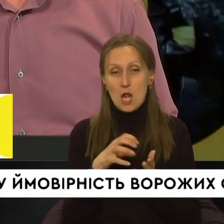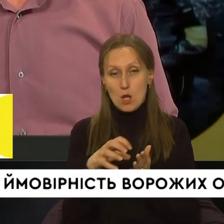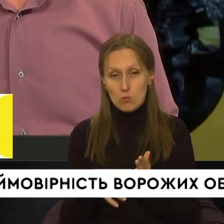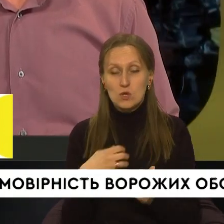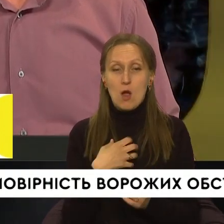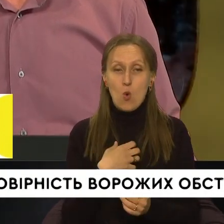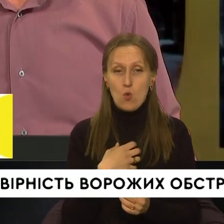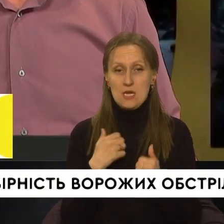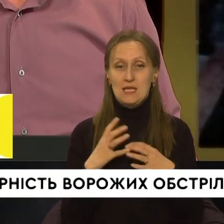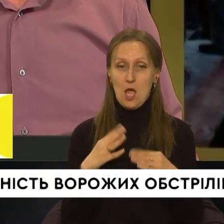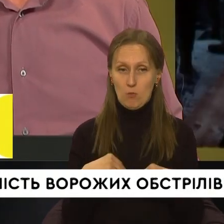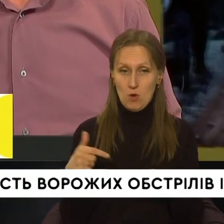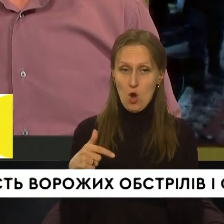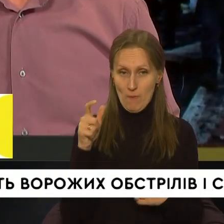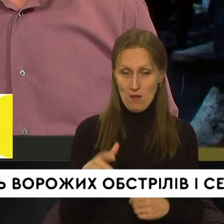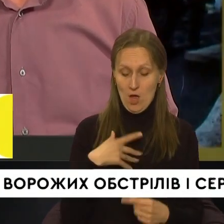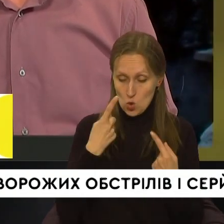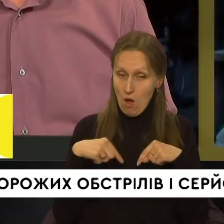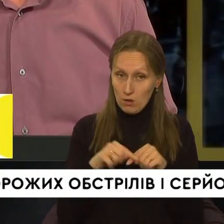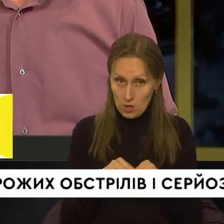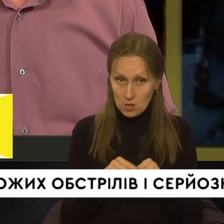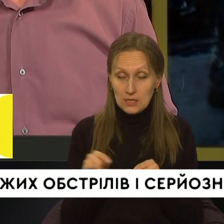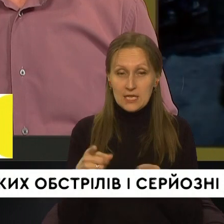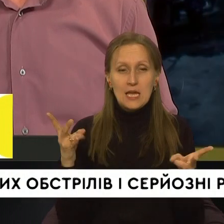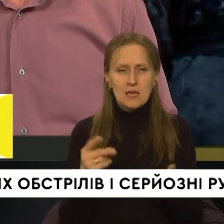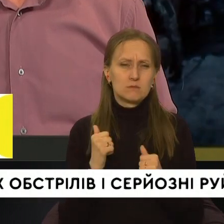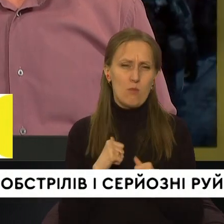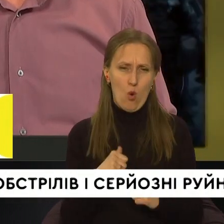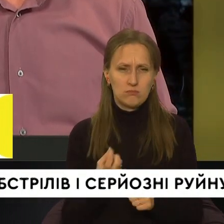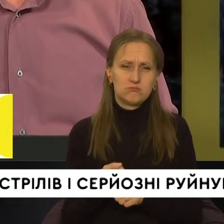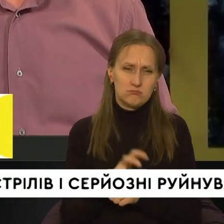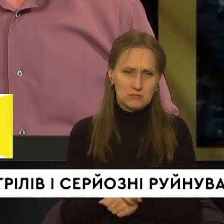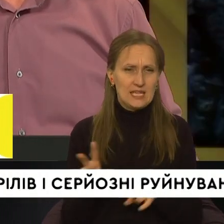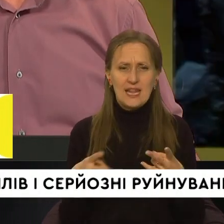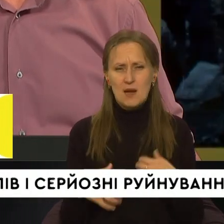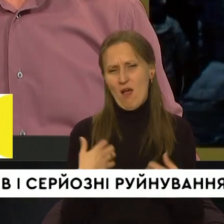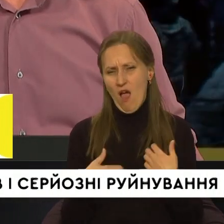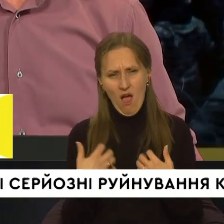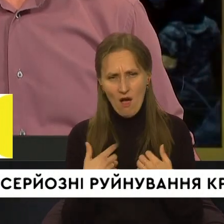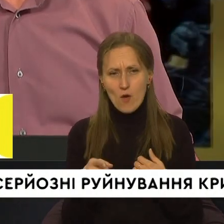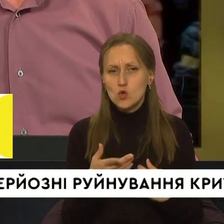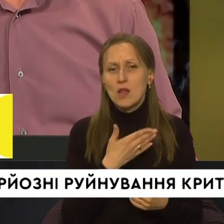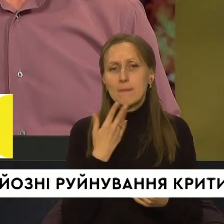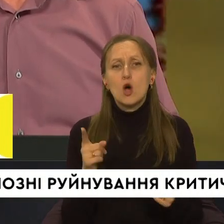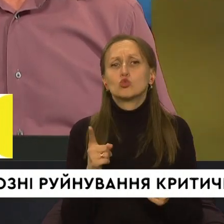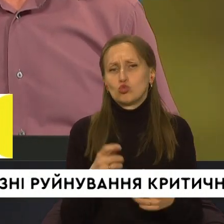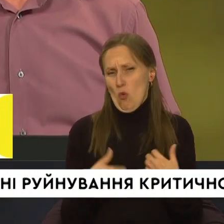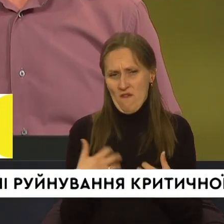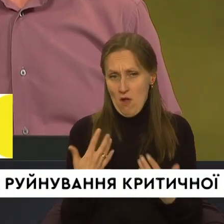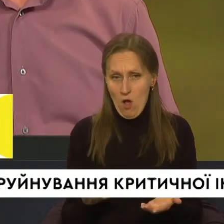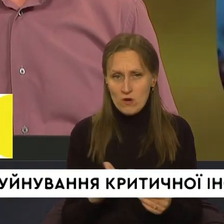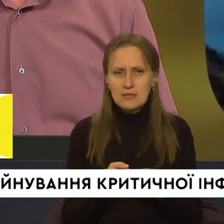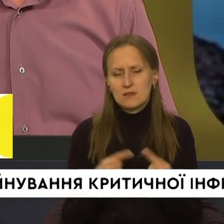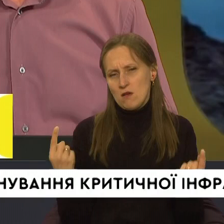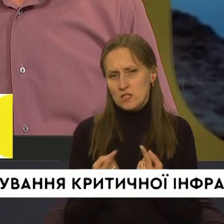хочу заспокоїти громадян нашої країни. Їх треба спокійно приходити, не треба хвилюватися. Якщо вам нема за що хвилюватися,